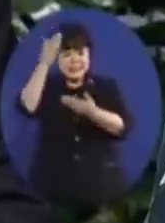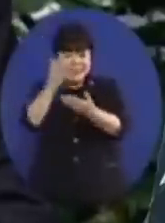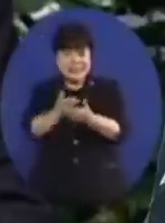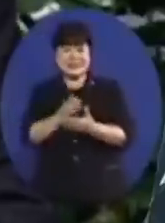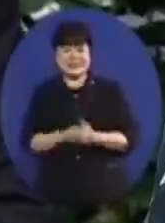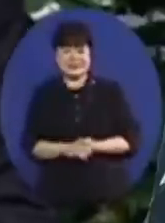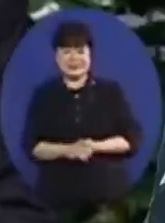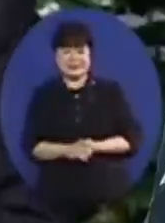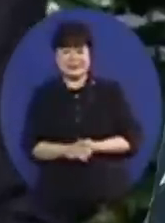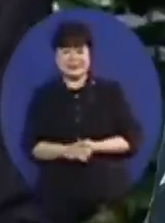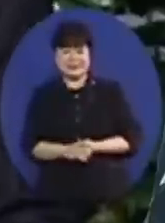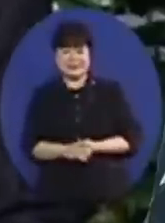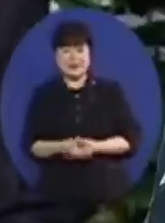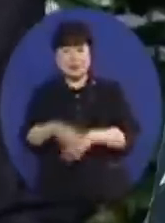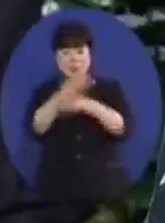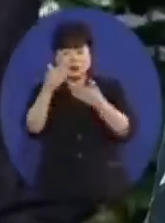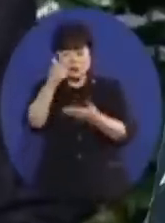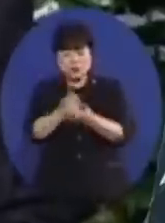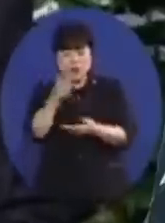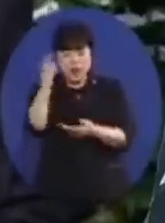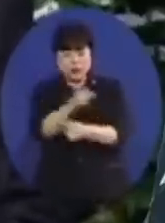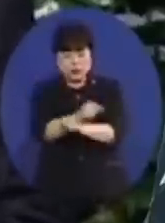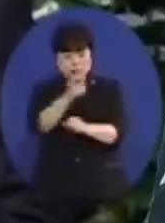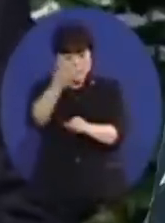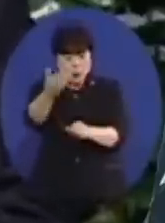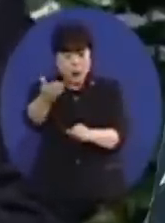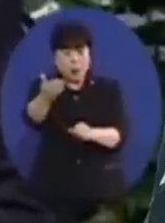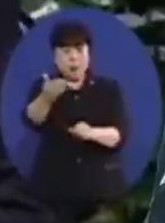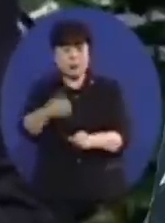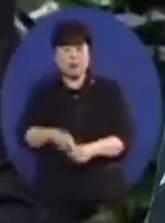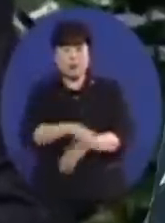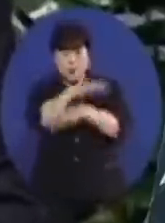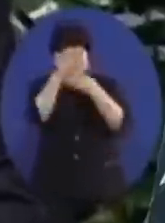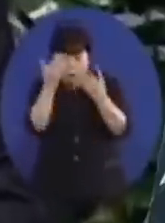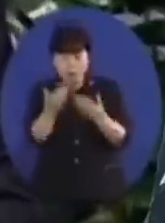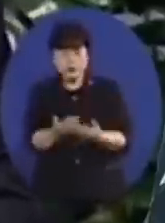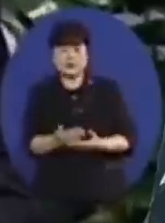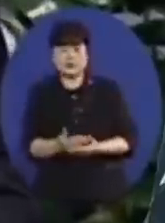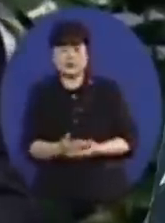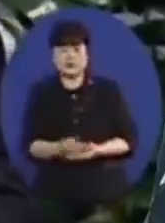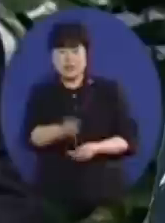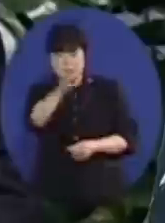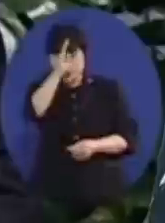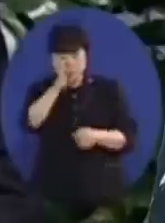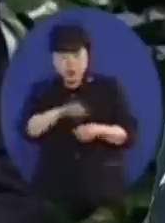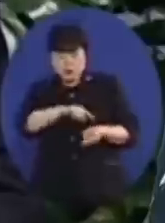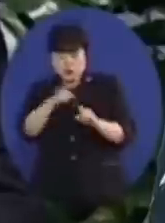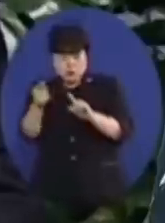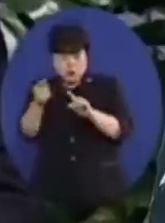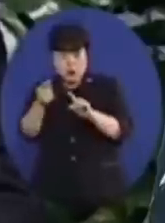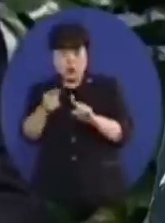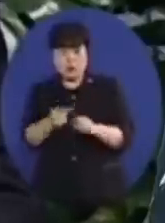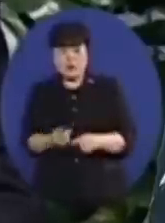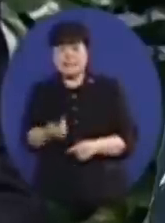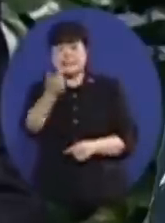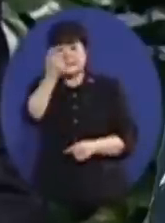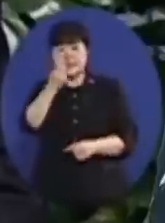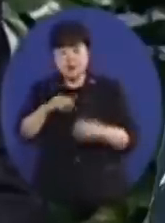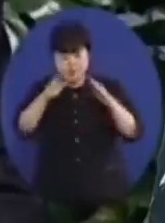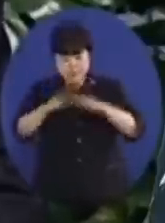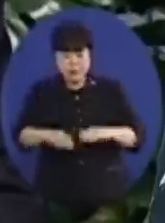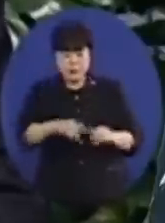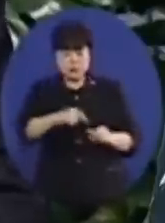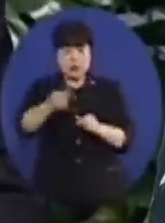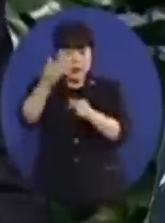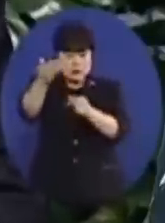말라 제가 내 모든 죄악을 사하시며 내 모든 질병을 고치시며 내 생명을